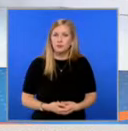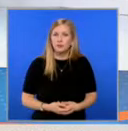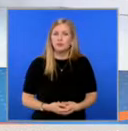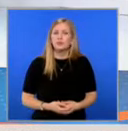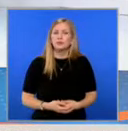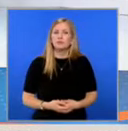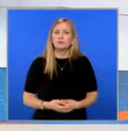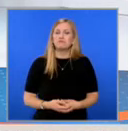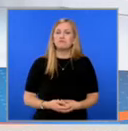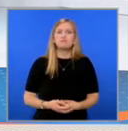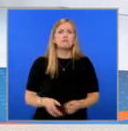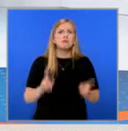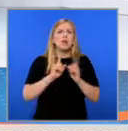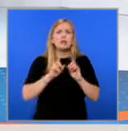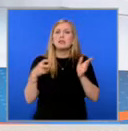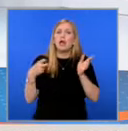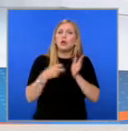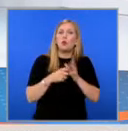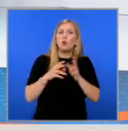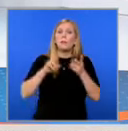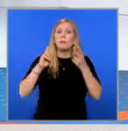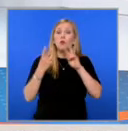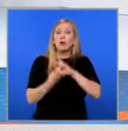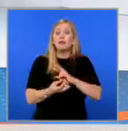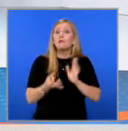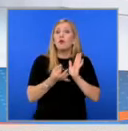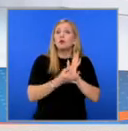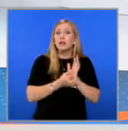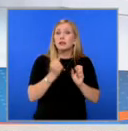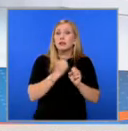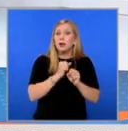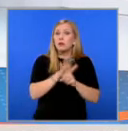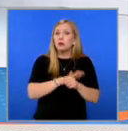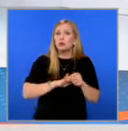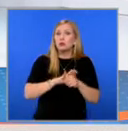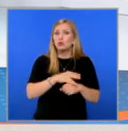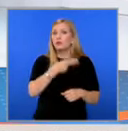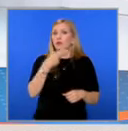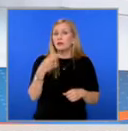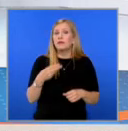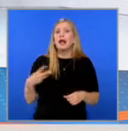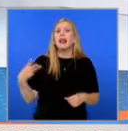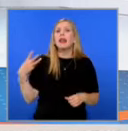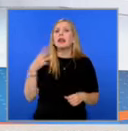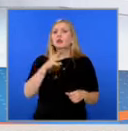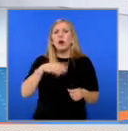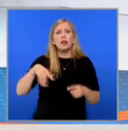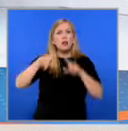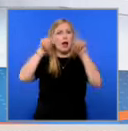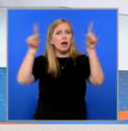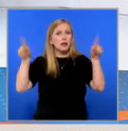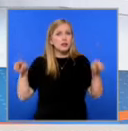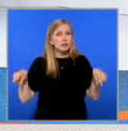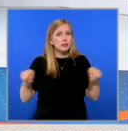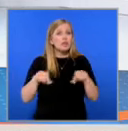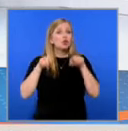наноси не се регистрира съществена промяна в оценката за работата на основните институции в електоралната картина това